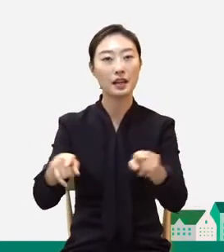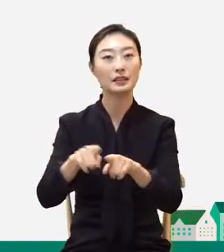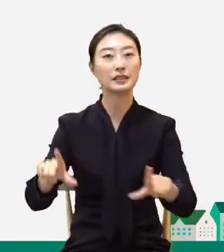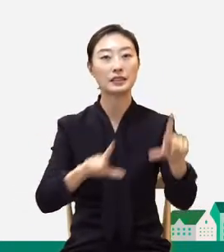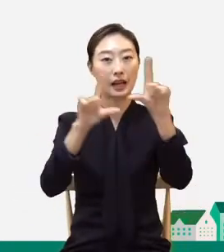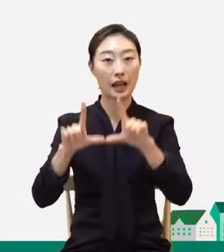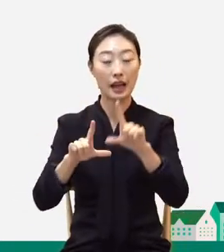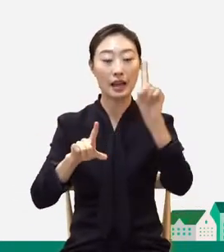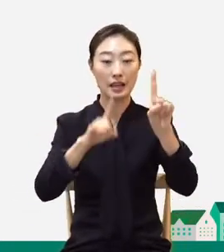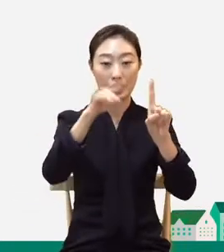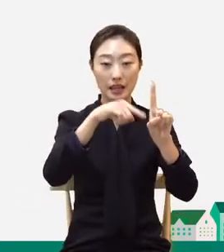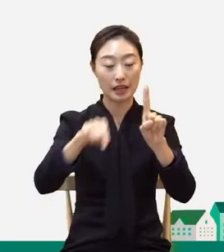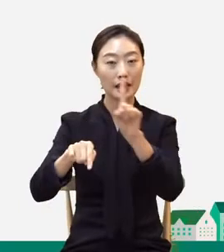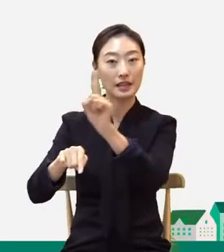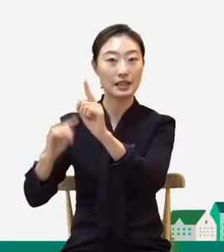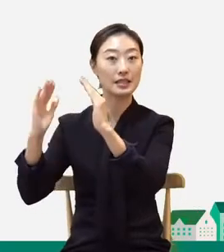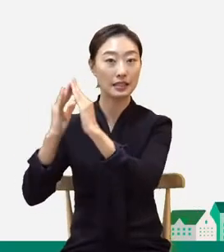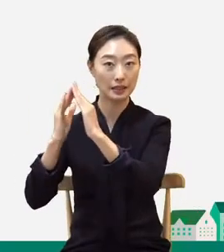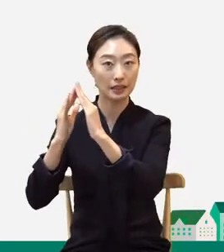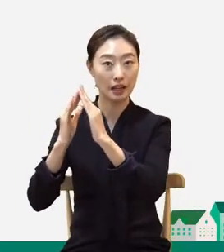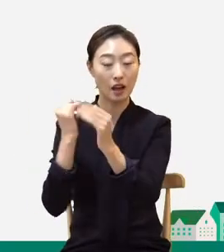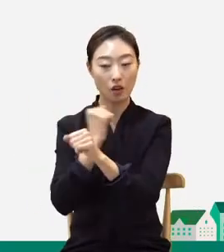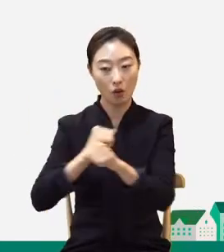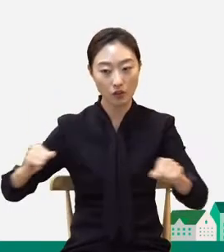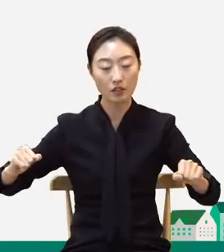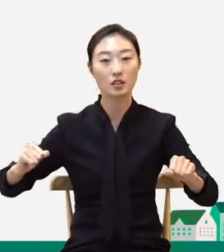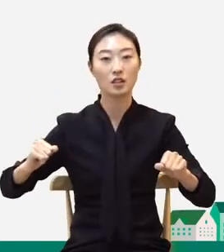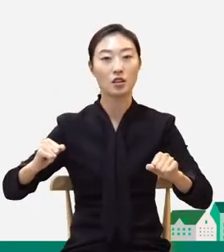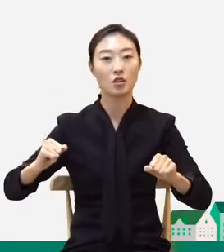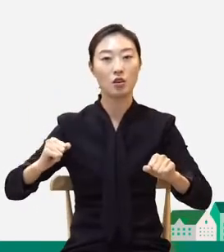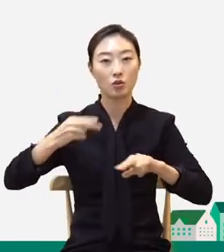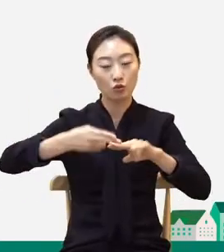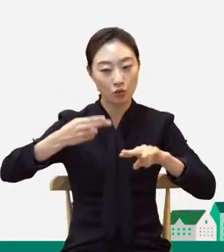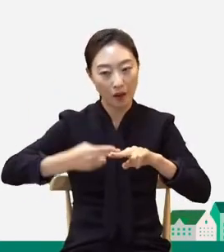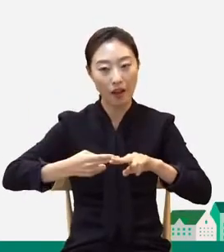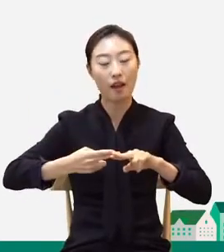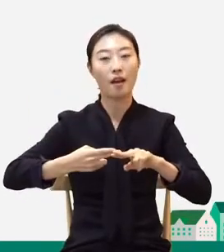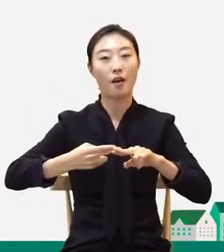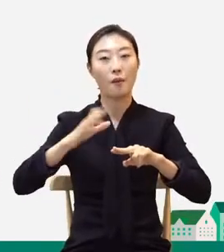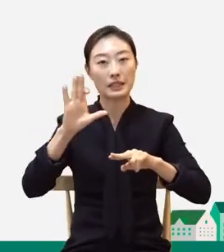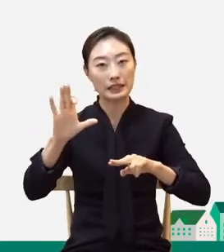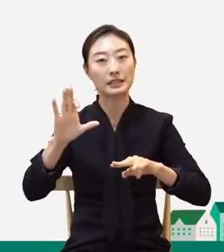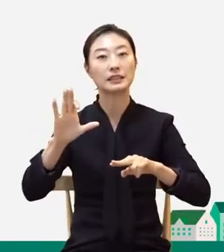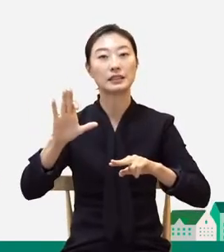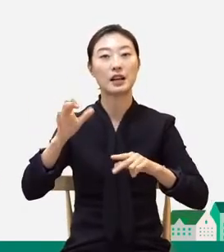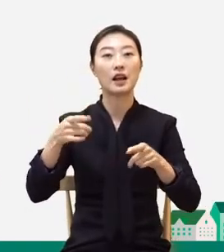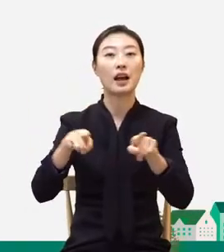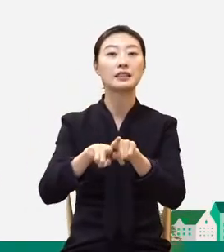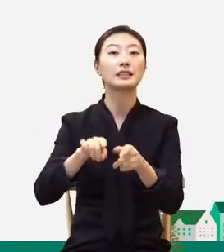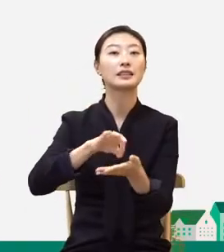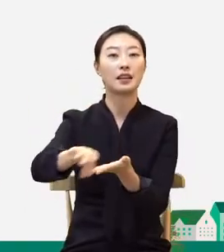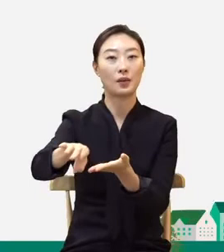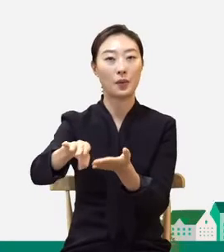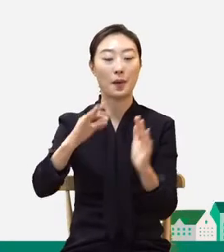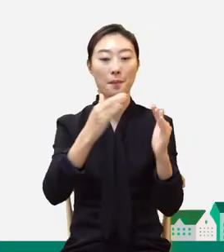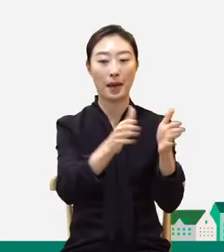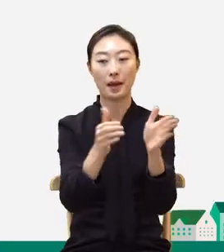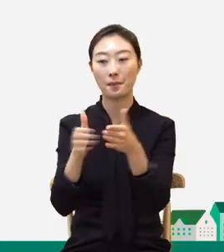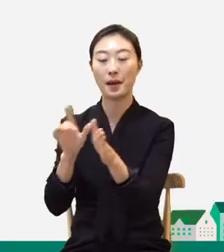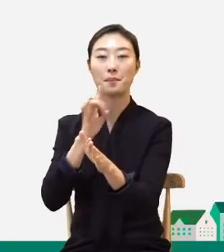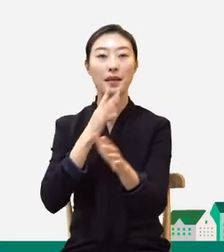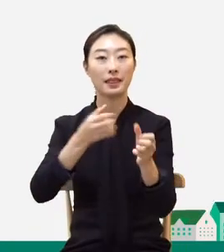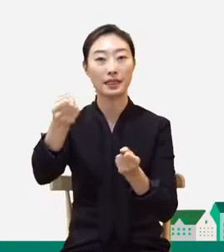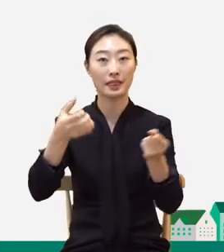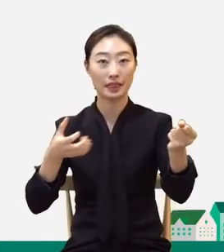1인 1실을 소유하고 거실이나 주방이나 화장실 이런 부분을 공유를 하는 형태였습니다. 그래서 보증금과